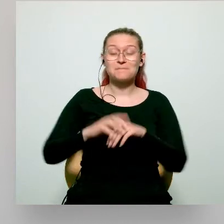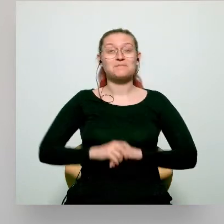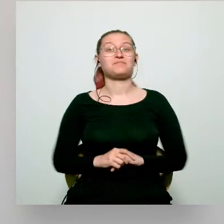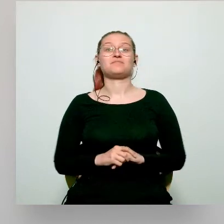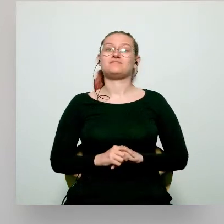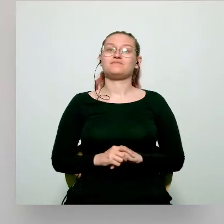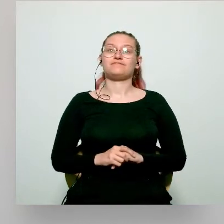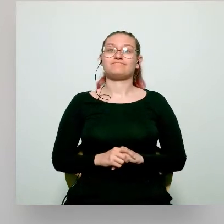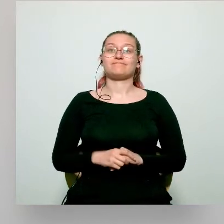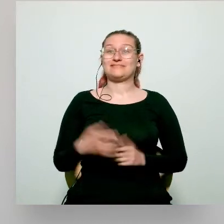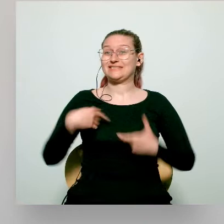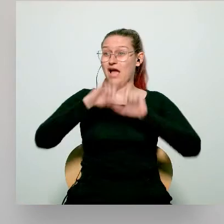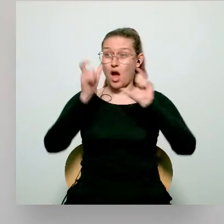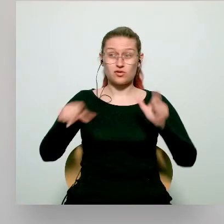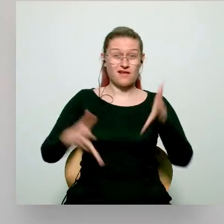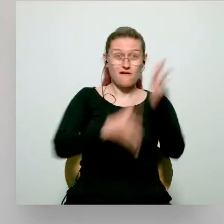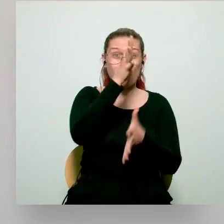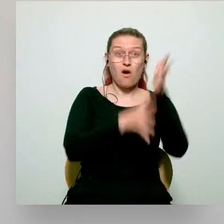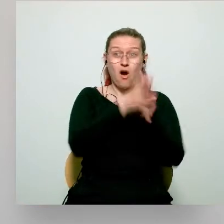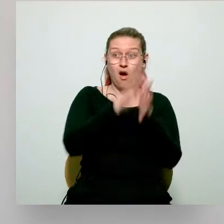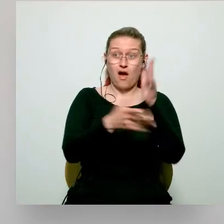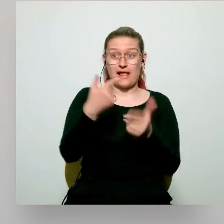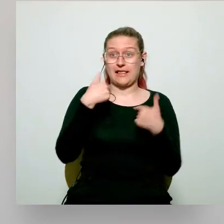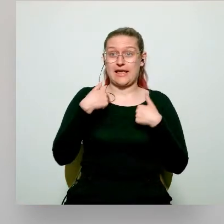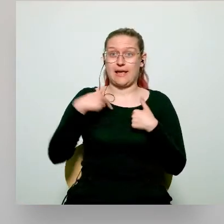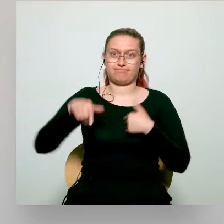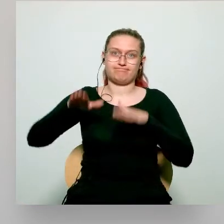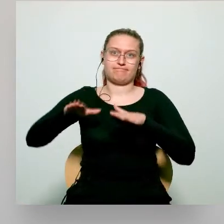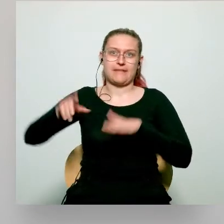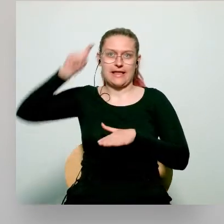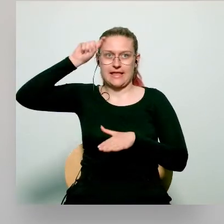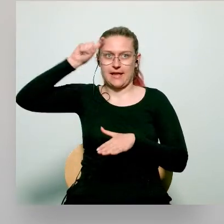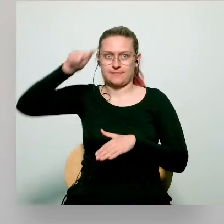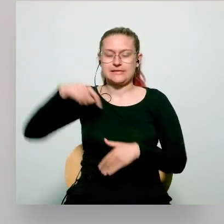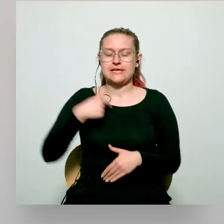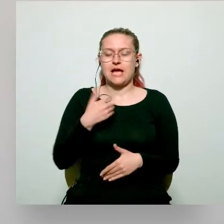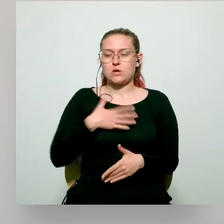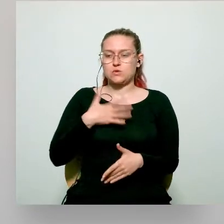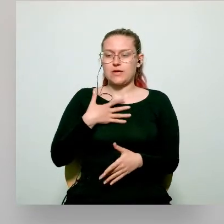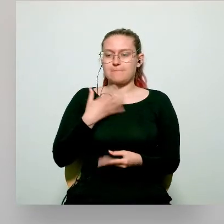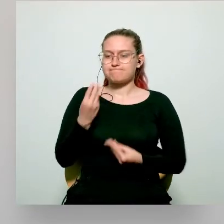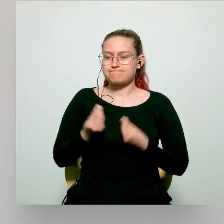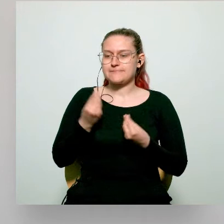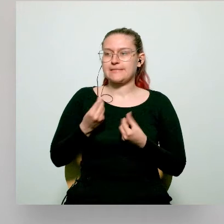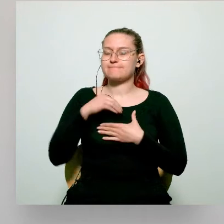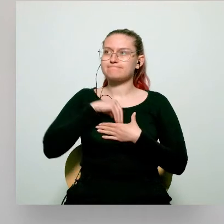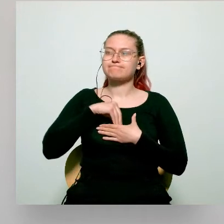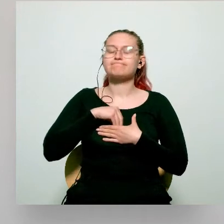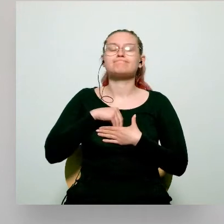czas wojny przebywam w Niemczech i odczuwam sam dla siebie intuicyjnie, że mam w tej chwili znacznie